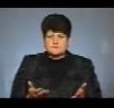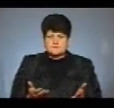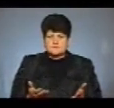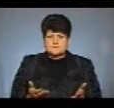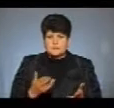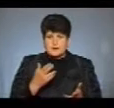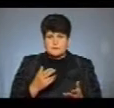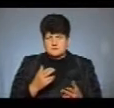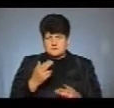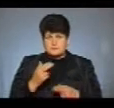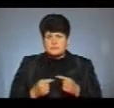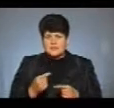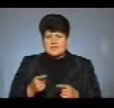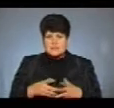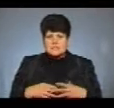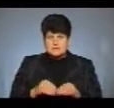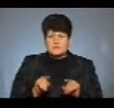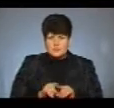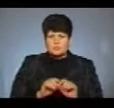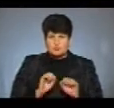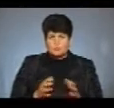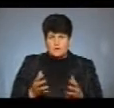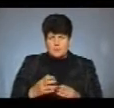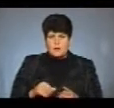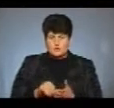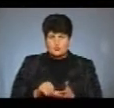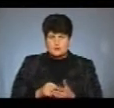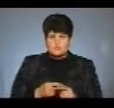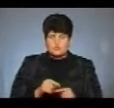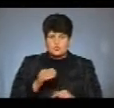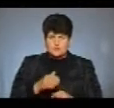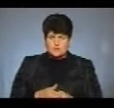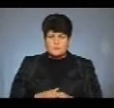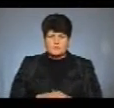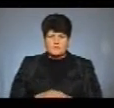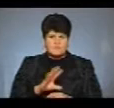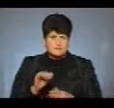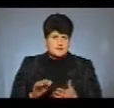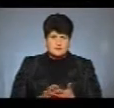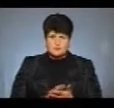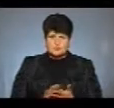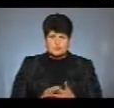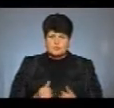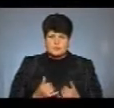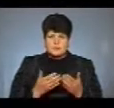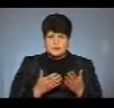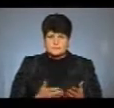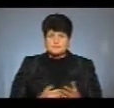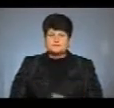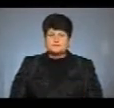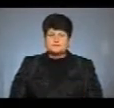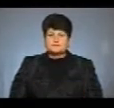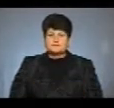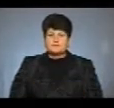соціалізуватися. І, звісно, їхні сім'ї також можуть приймати тому участь. Все абсолютно буде безкоштовно для них. От.